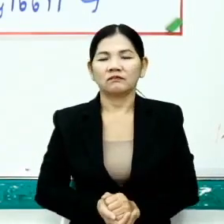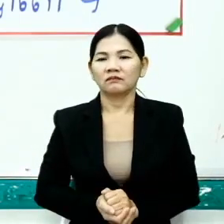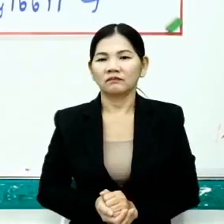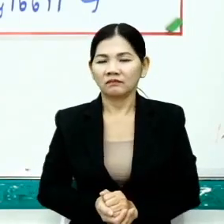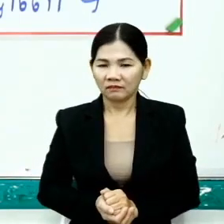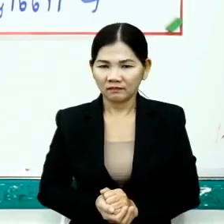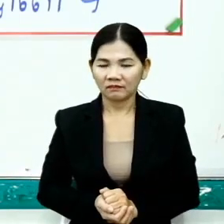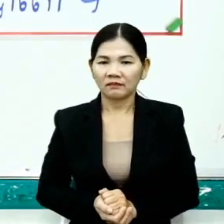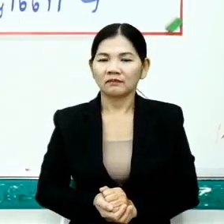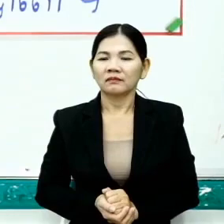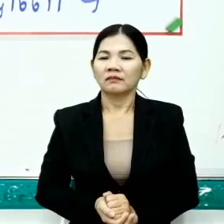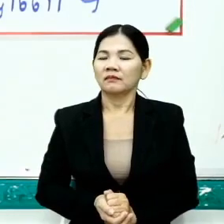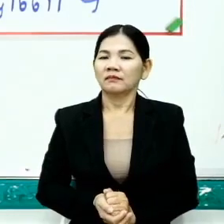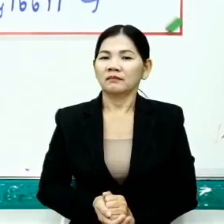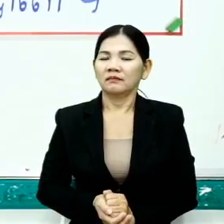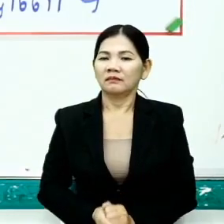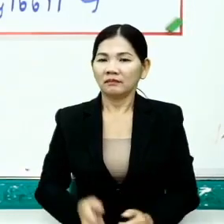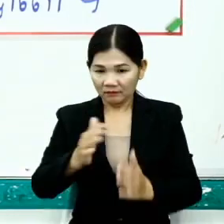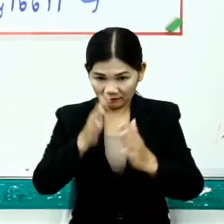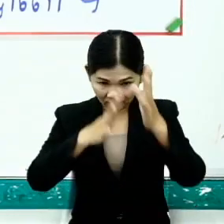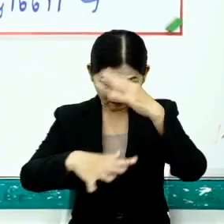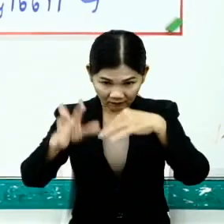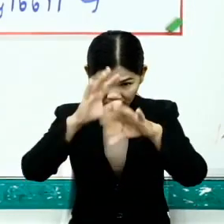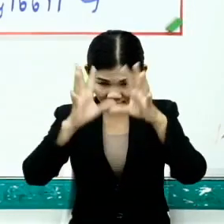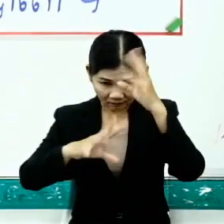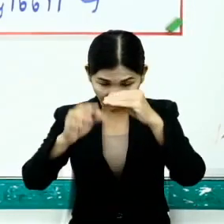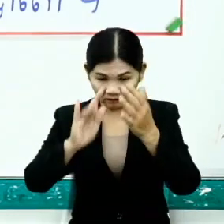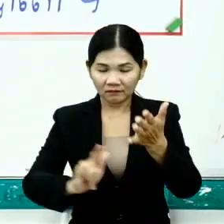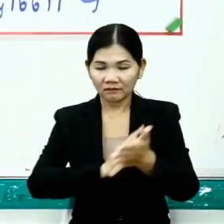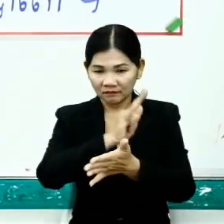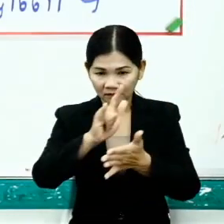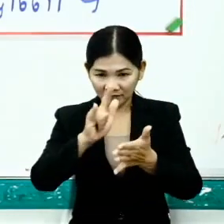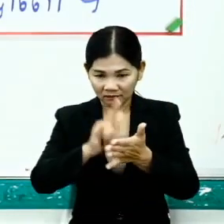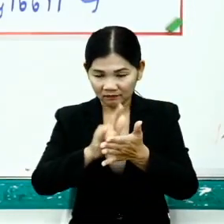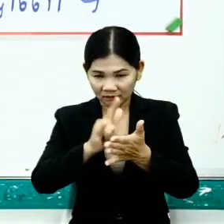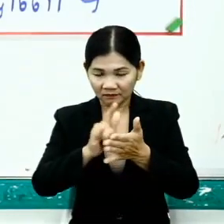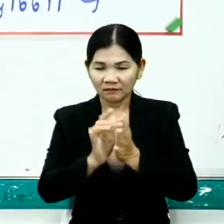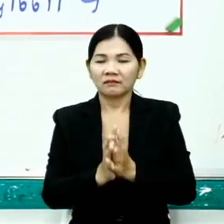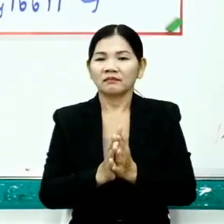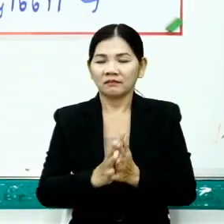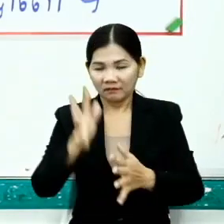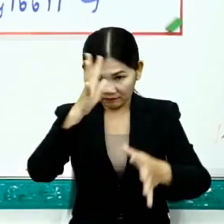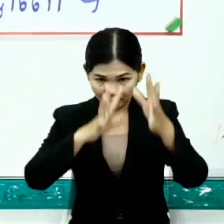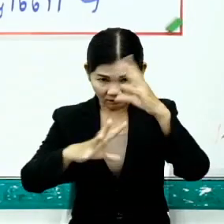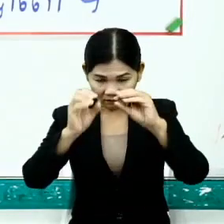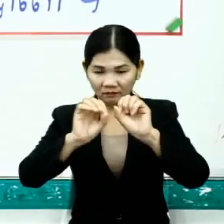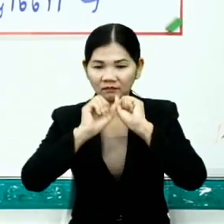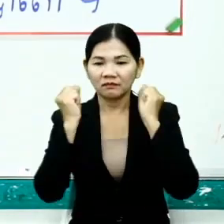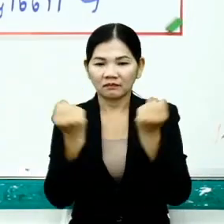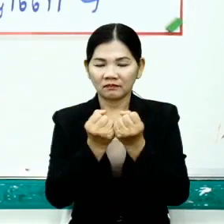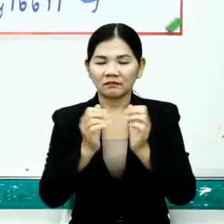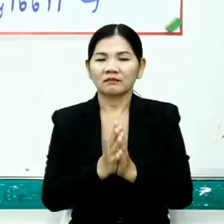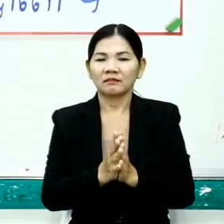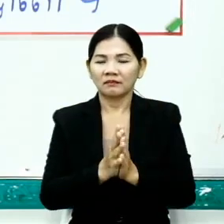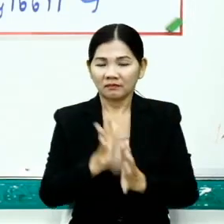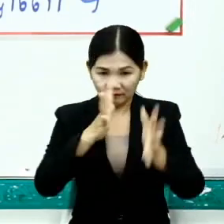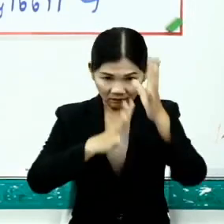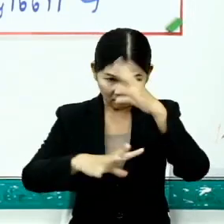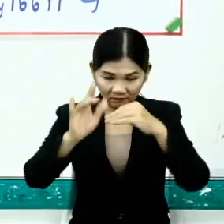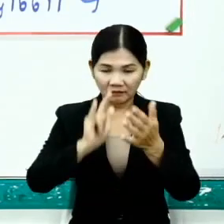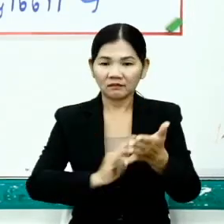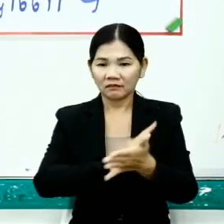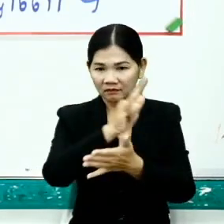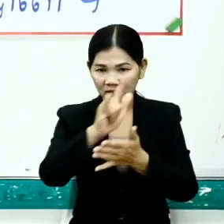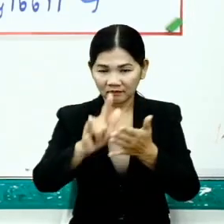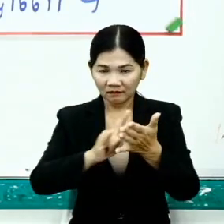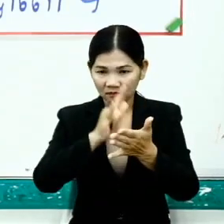យូការៀននៅសាឡាមតីសង្សារសហគមរៀននៅ